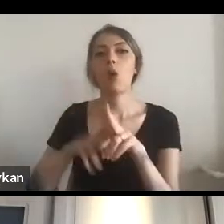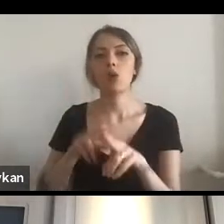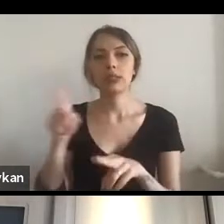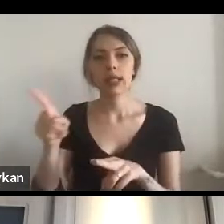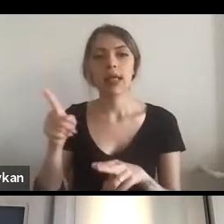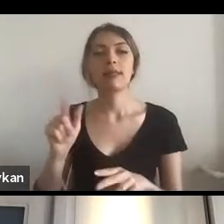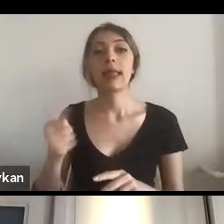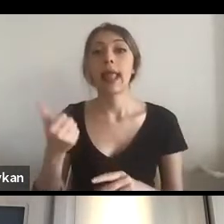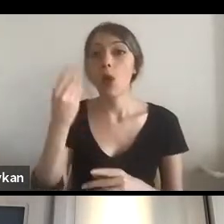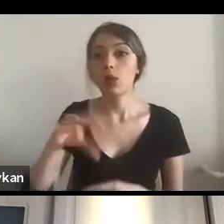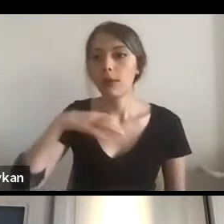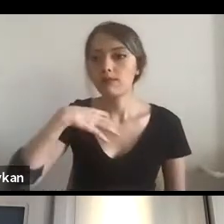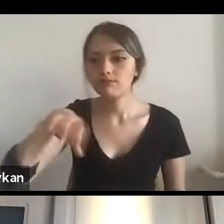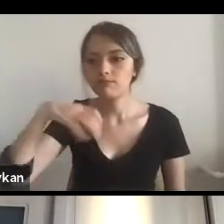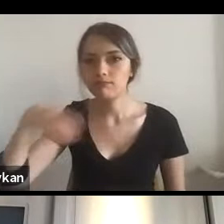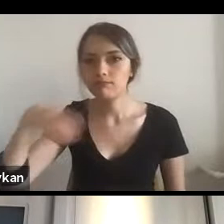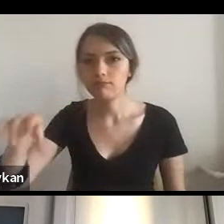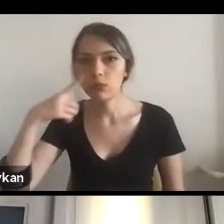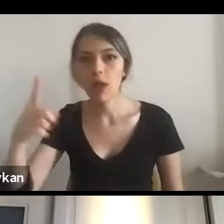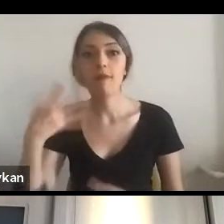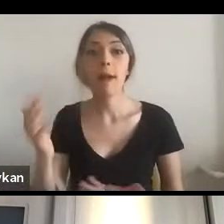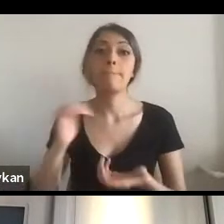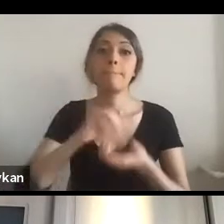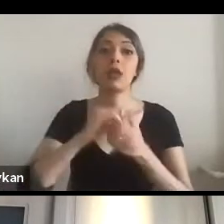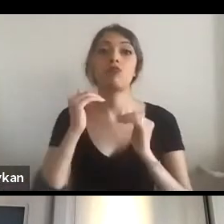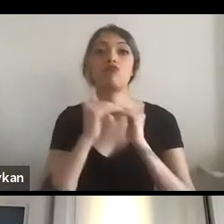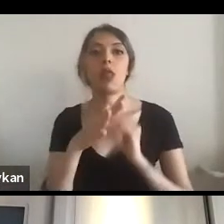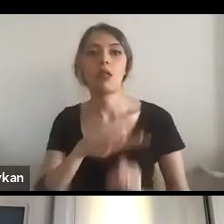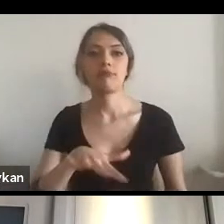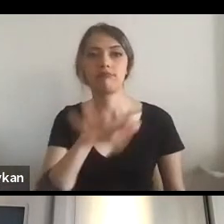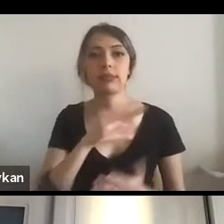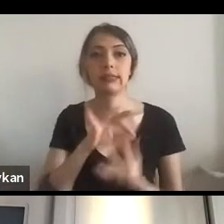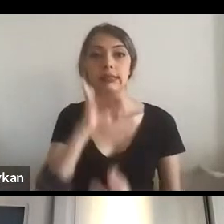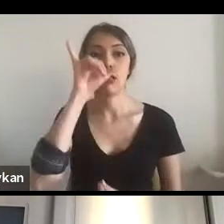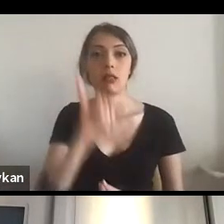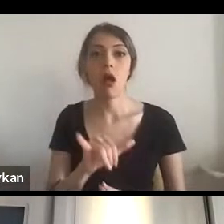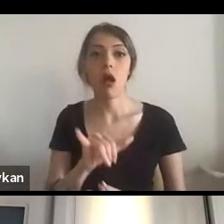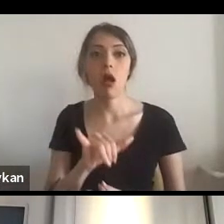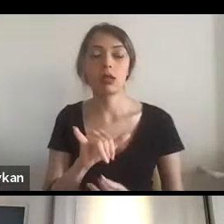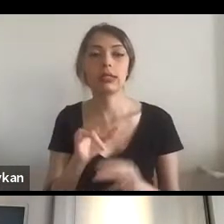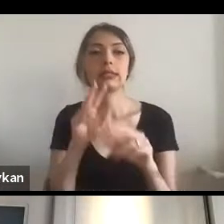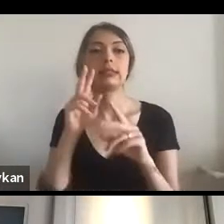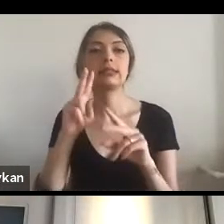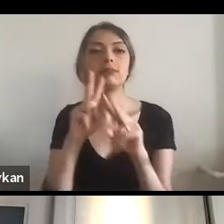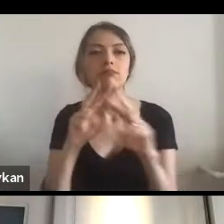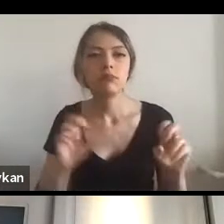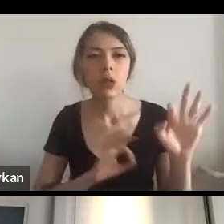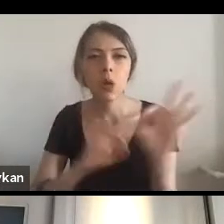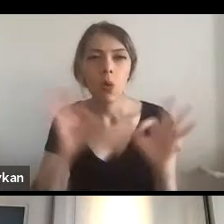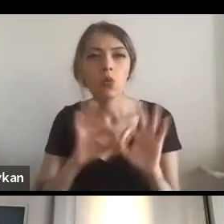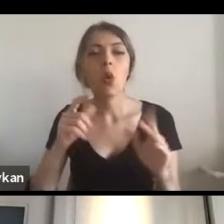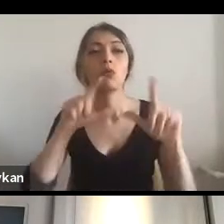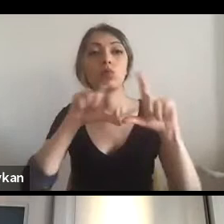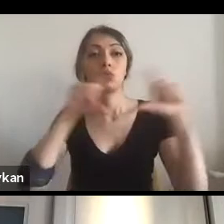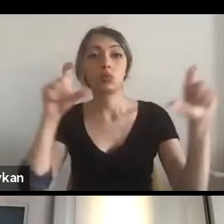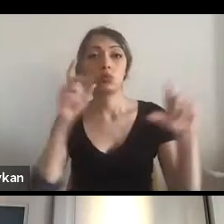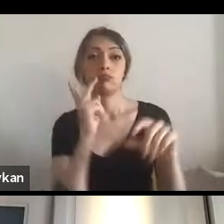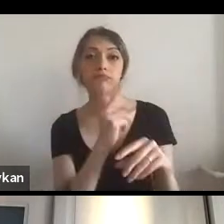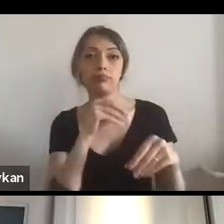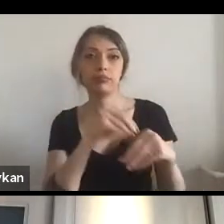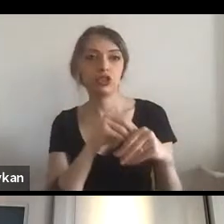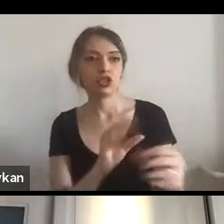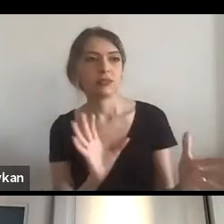gerekli birimlerine ya da Birleşmiş Milletler'in insan hakları izleme mekanizmalarına erişmek